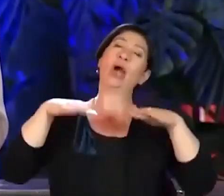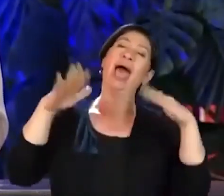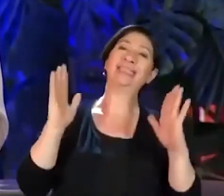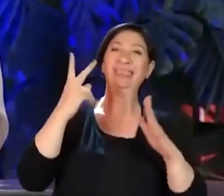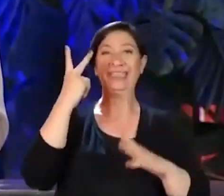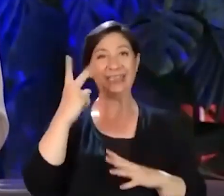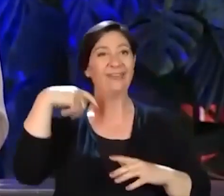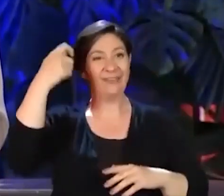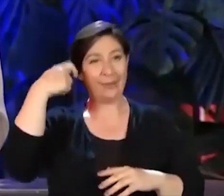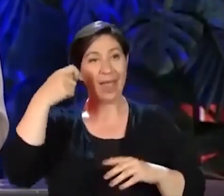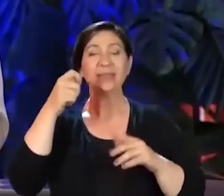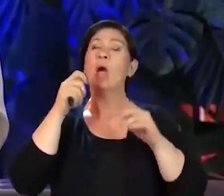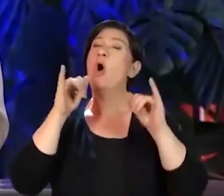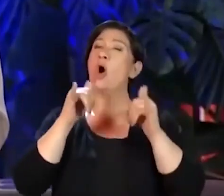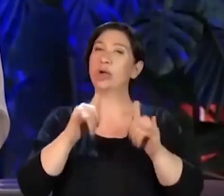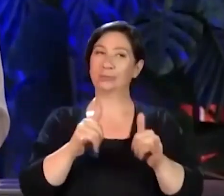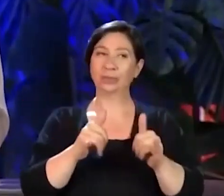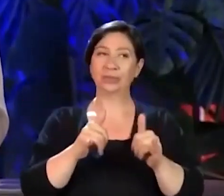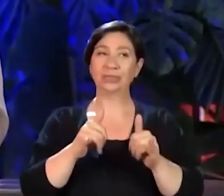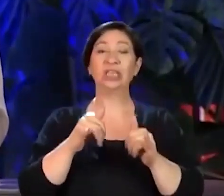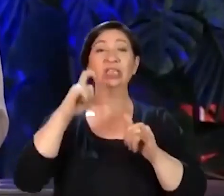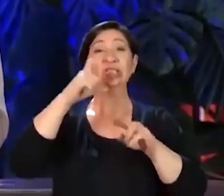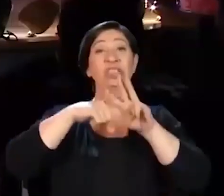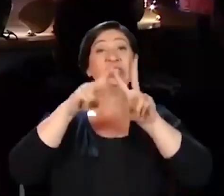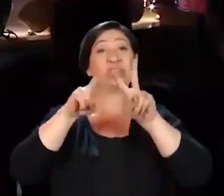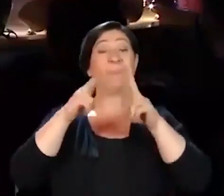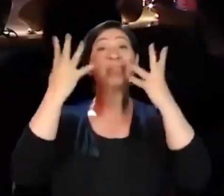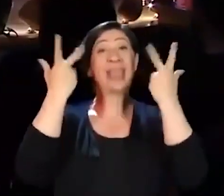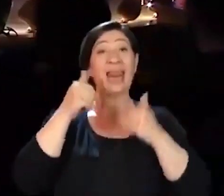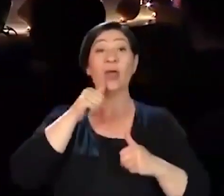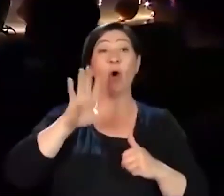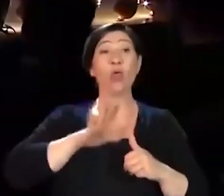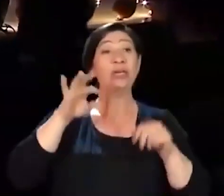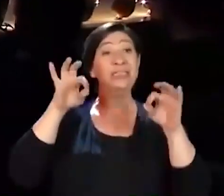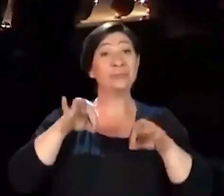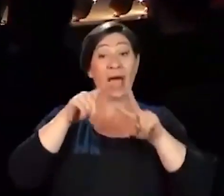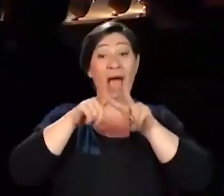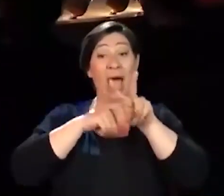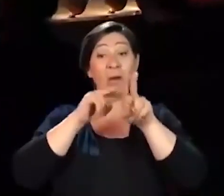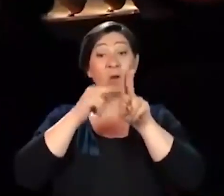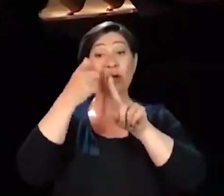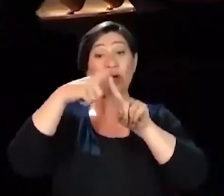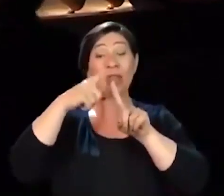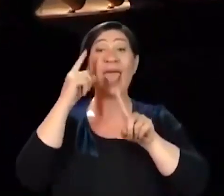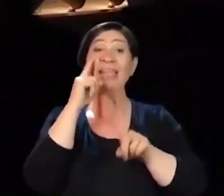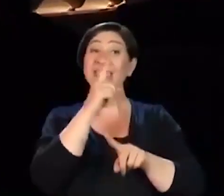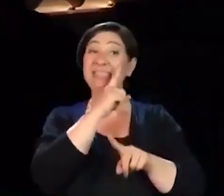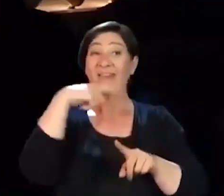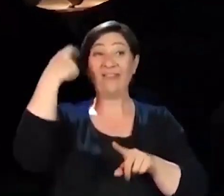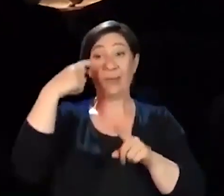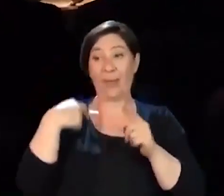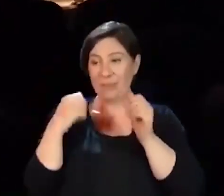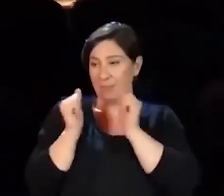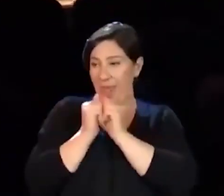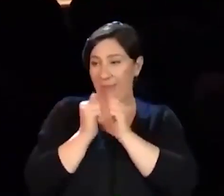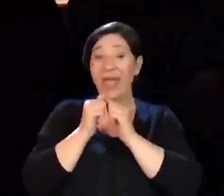2 isimli filmlerde rol alan Cem Gelinoğlu şimdi de Aykut Enişte filmiyle bizlerde